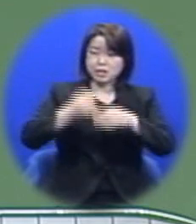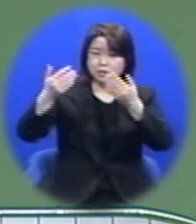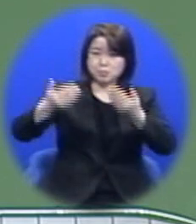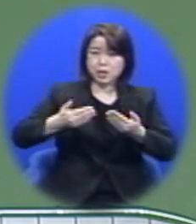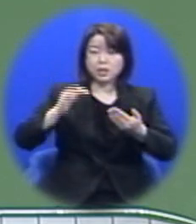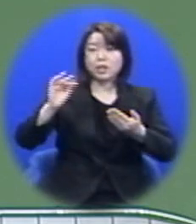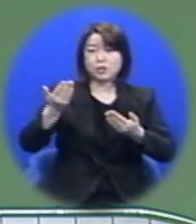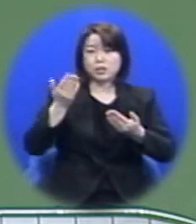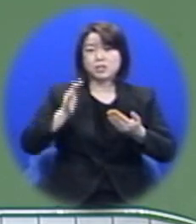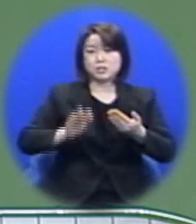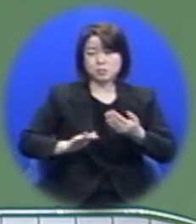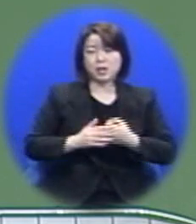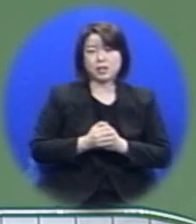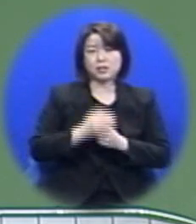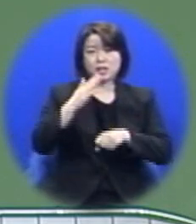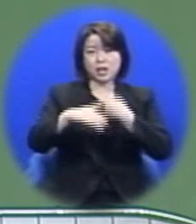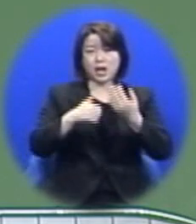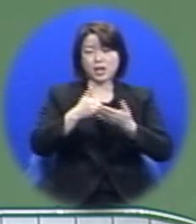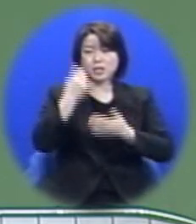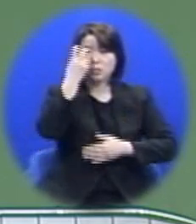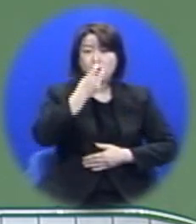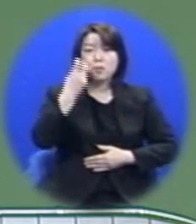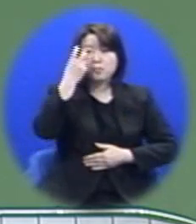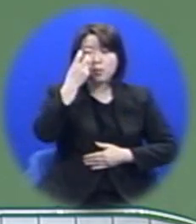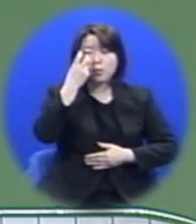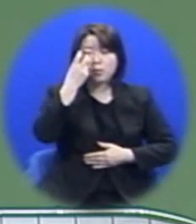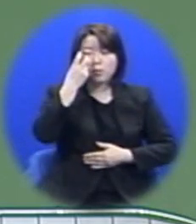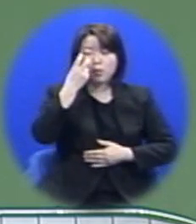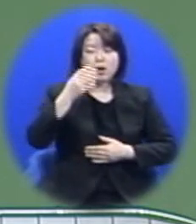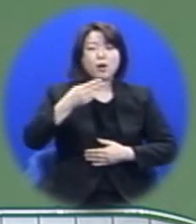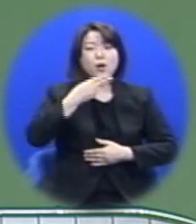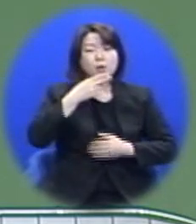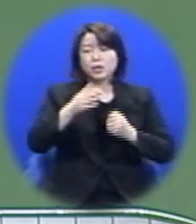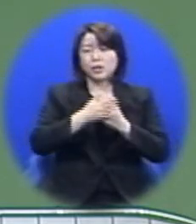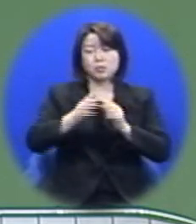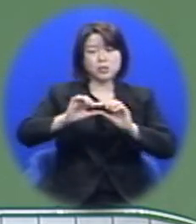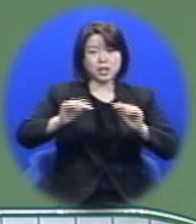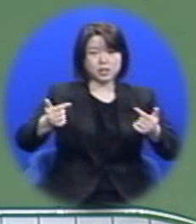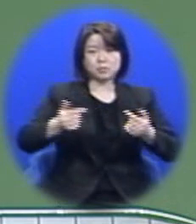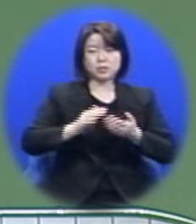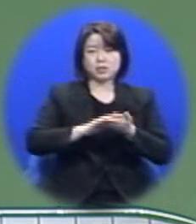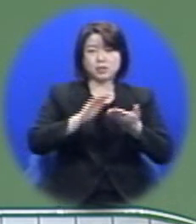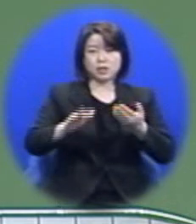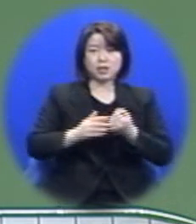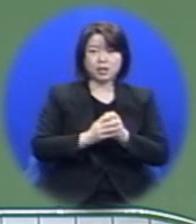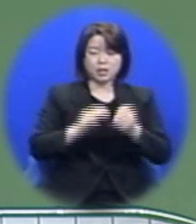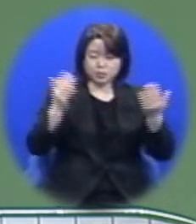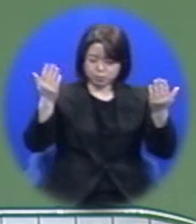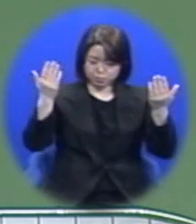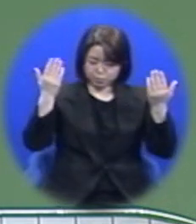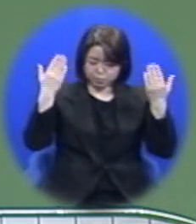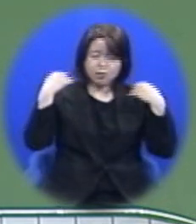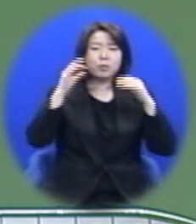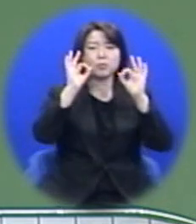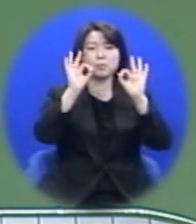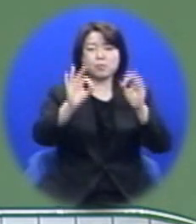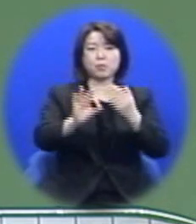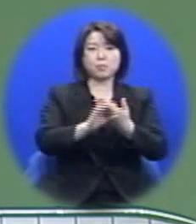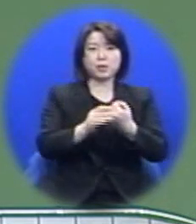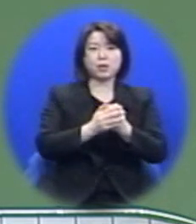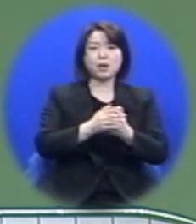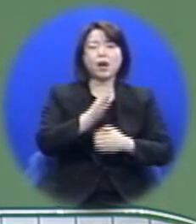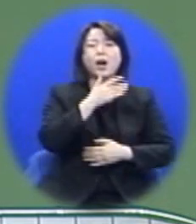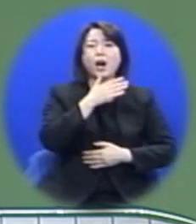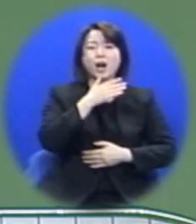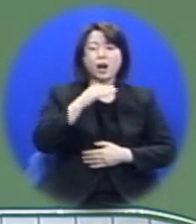되지만 하나님의 보호하심이 없어서 그런 게 아닙니다. 지나고 보면 아,